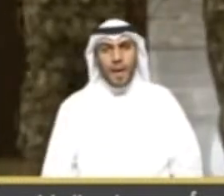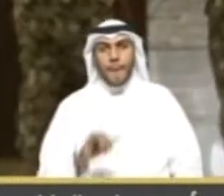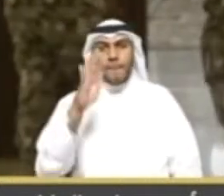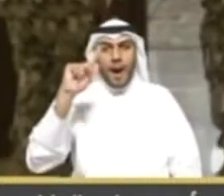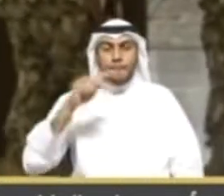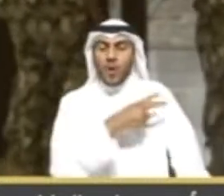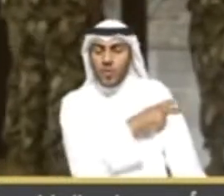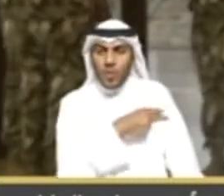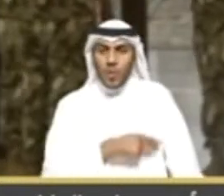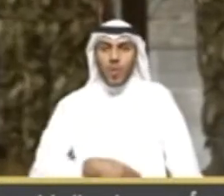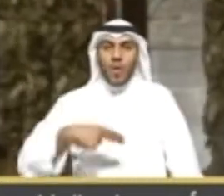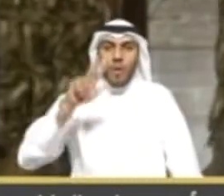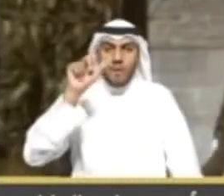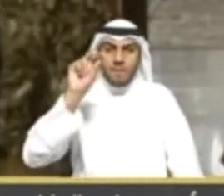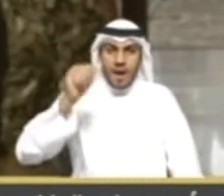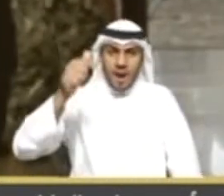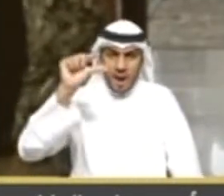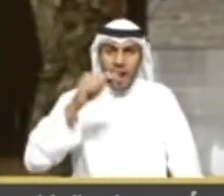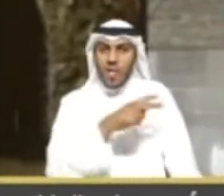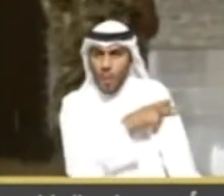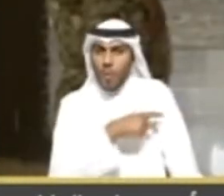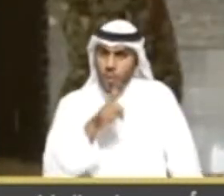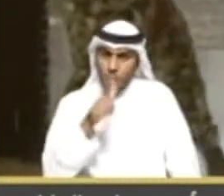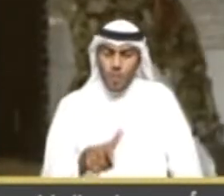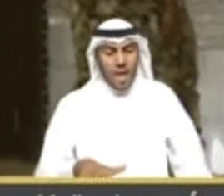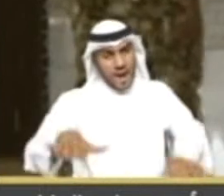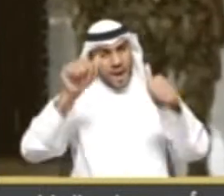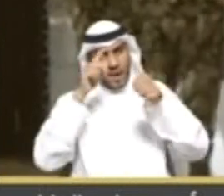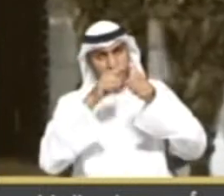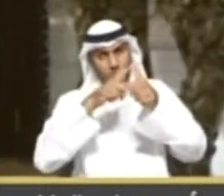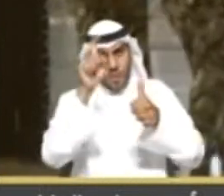وأيضا النائب عبد الله فهد، الاستجواب انتهى